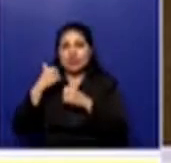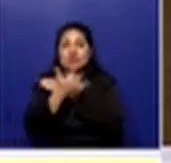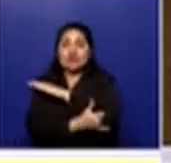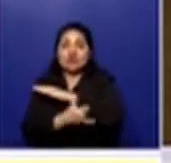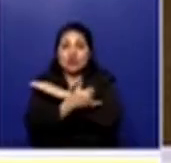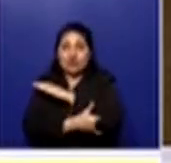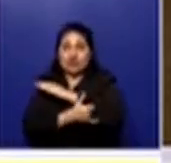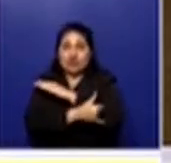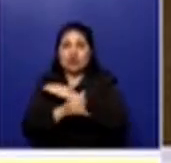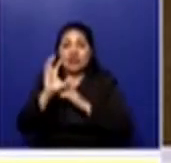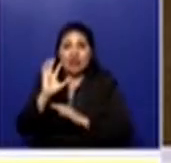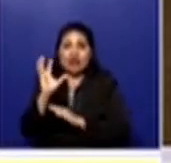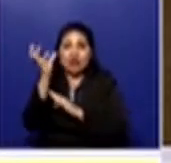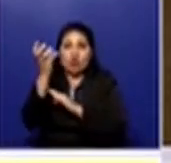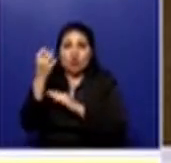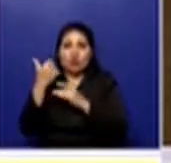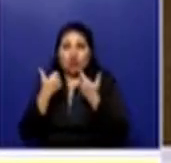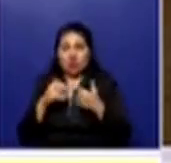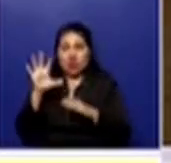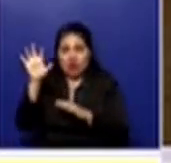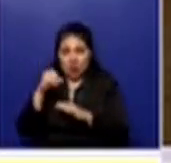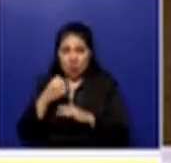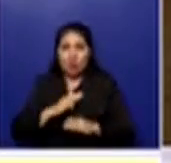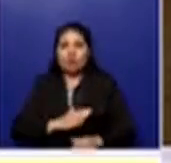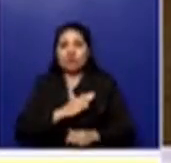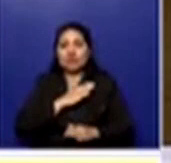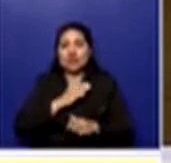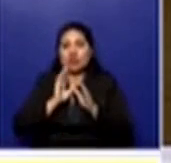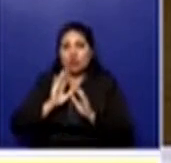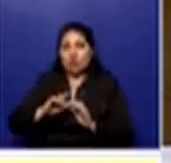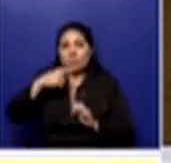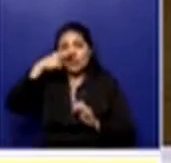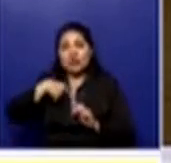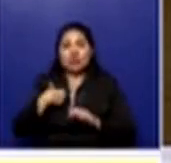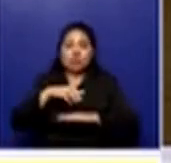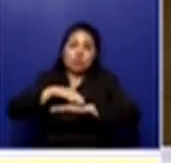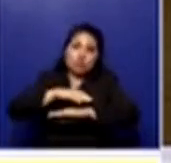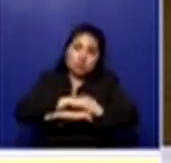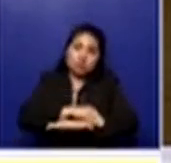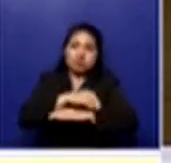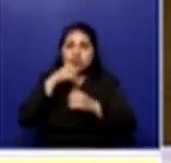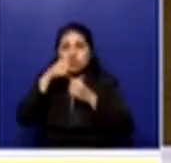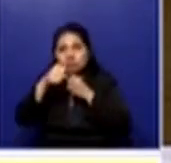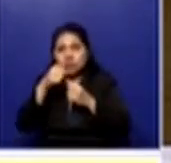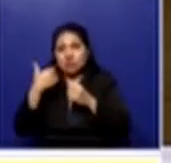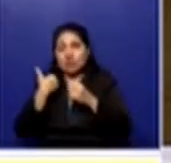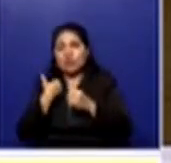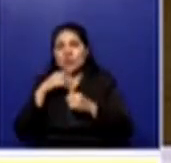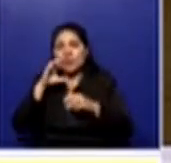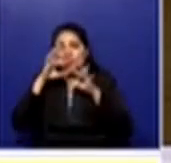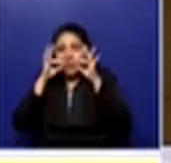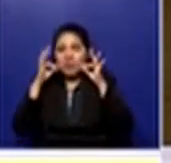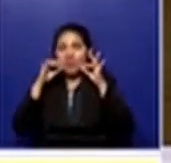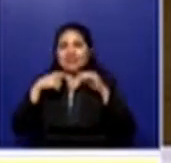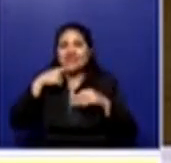นะคะเป็นการเอาเรื่องที่เกี่ยวกับความภาคภูมิใจในความเป็นไทยไม่ว่าจะเป็นนวดไทยมวยไทยแมวไทยทุเรียนไท